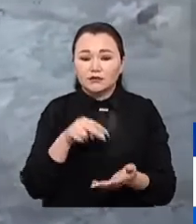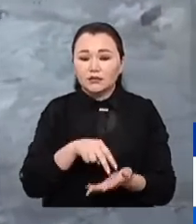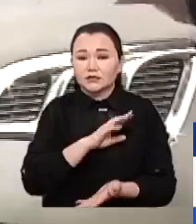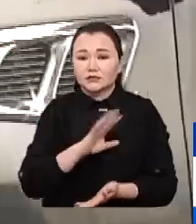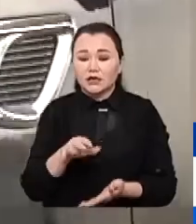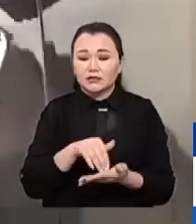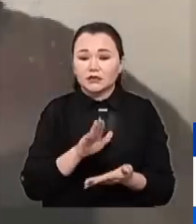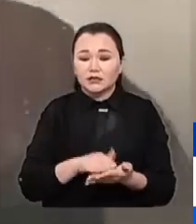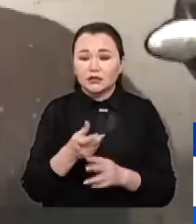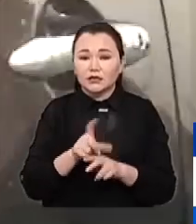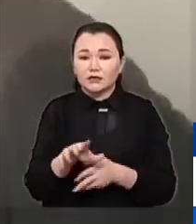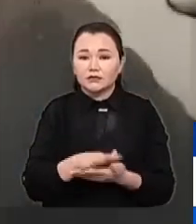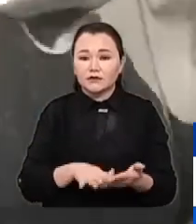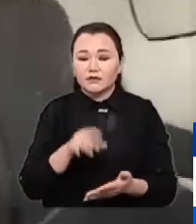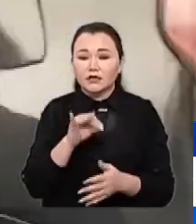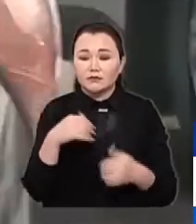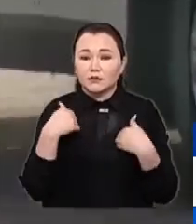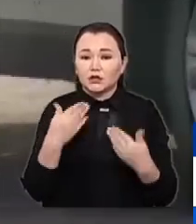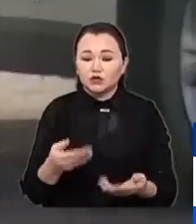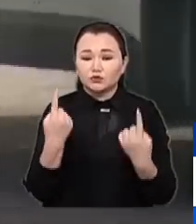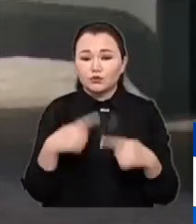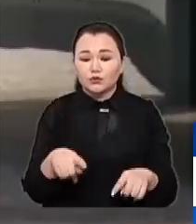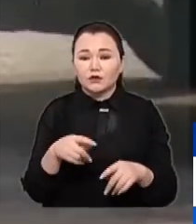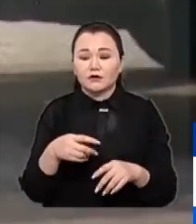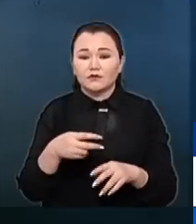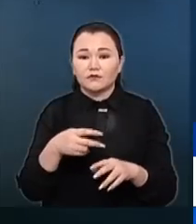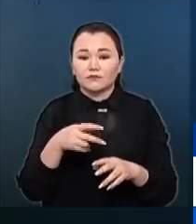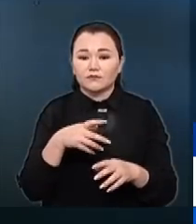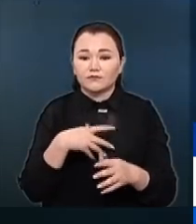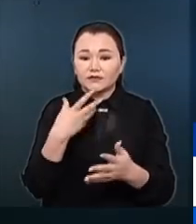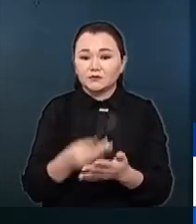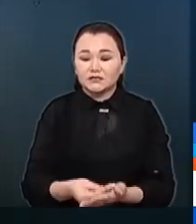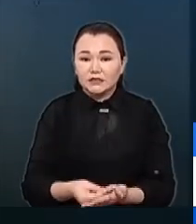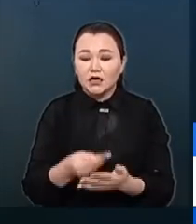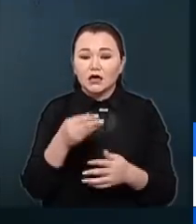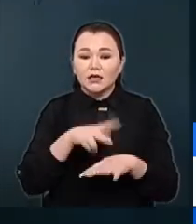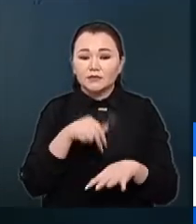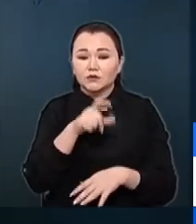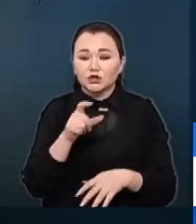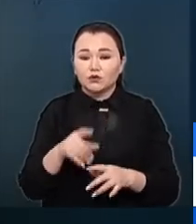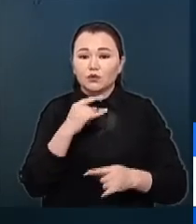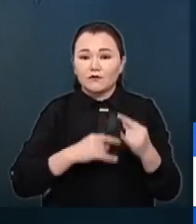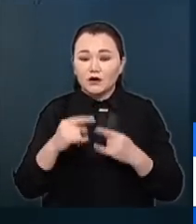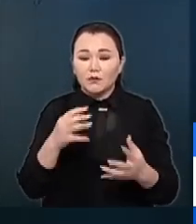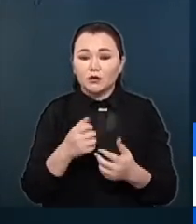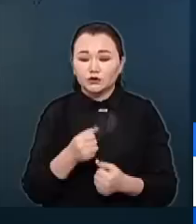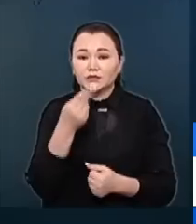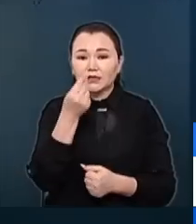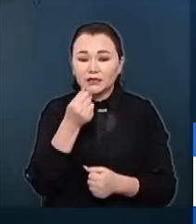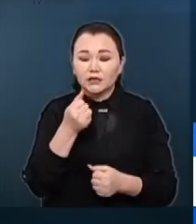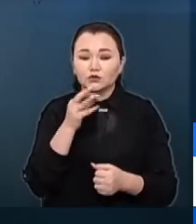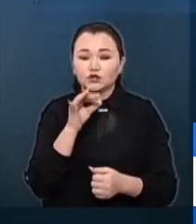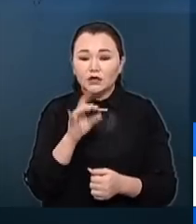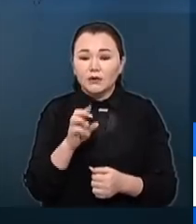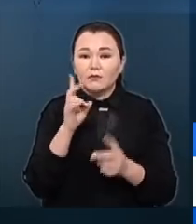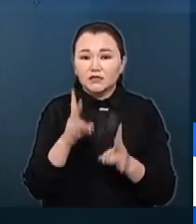регистрировать заявление и предложили иное воздействие инспекторы уговорили получить моральный ущерб